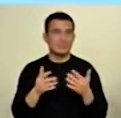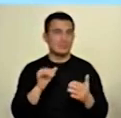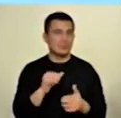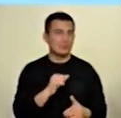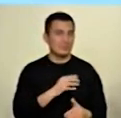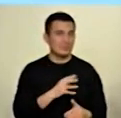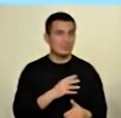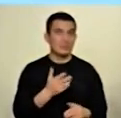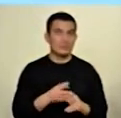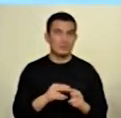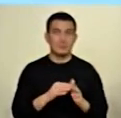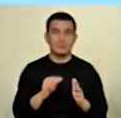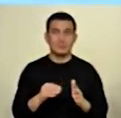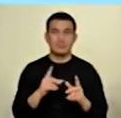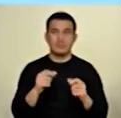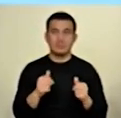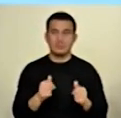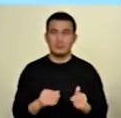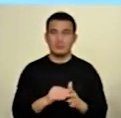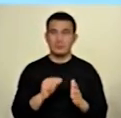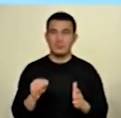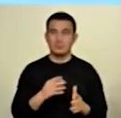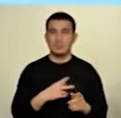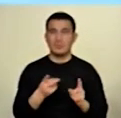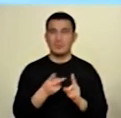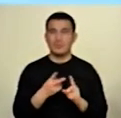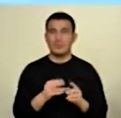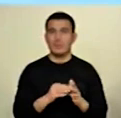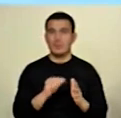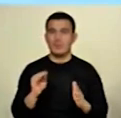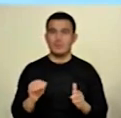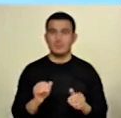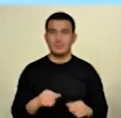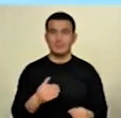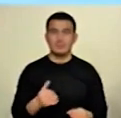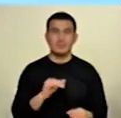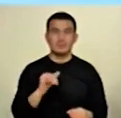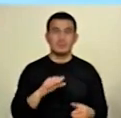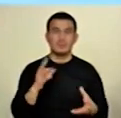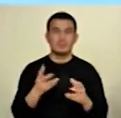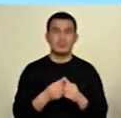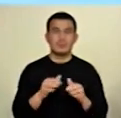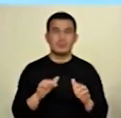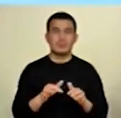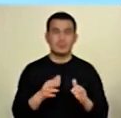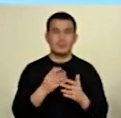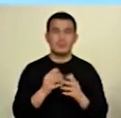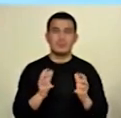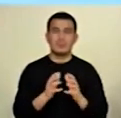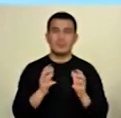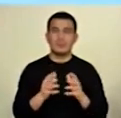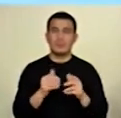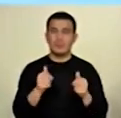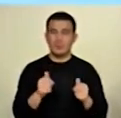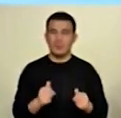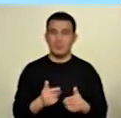yukladik. Hozir rasm yuklanadi. Mana rasmimiz yuklandi. Endi ikkinchisiga yuklash jarayonini ko'ramiz. Bu hammasi kompyuterim xotirasidan olinayotgan rasmlar. Ya'ni